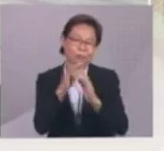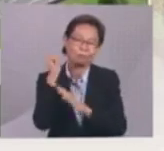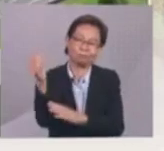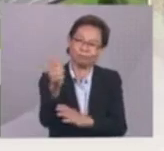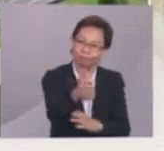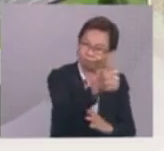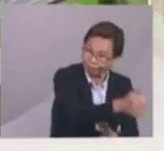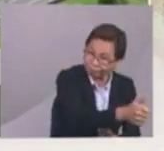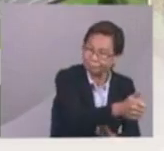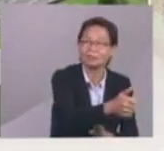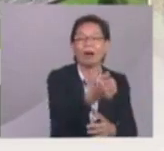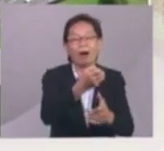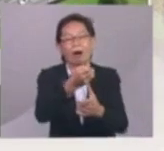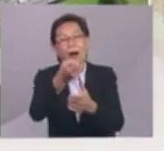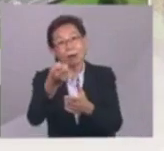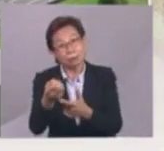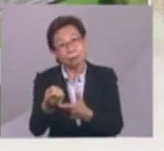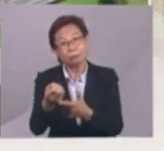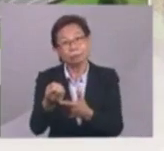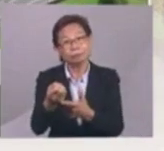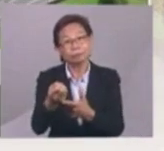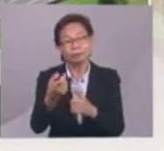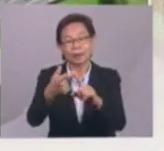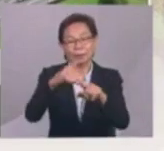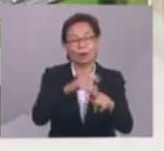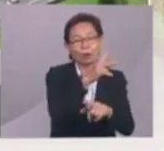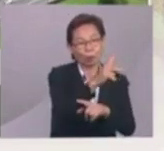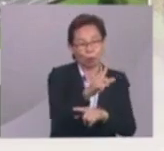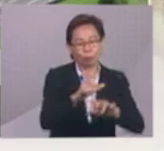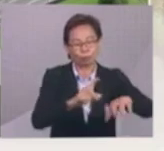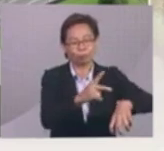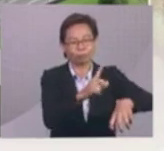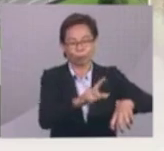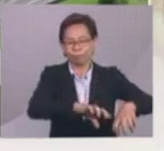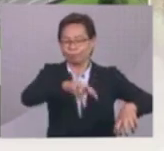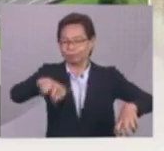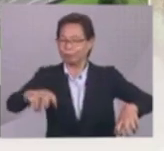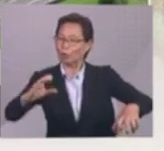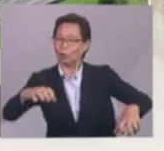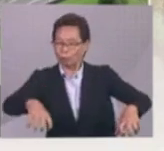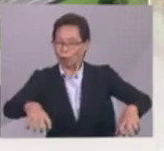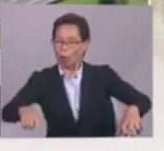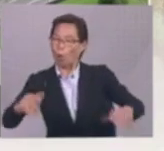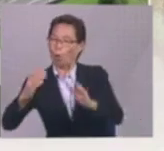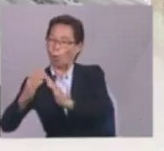masing-masing ataupun daripada Kuala Lumpur ke kediaman mereka di